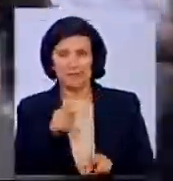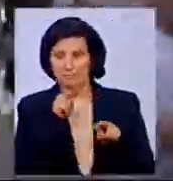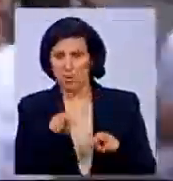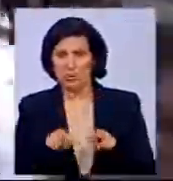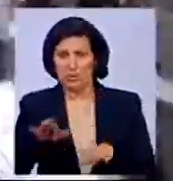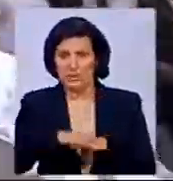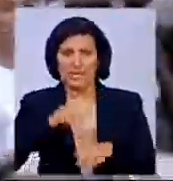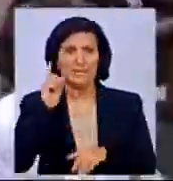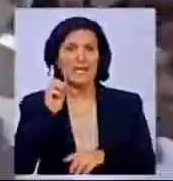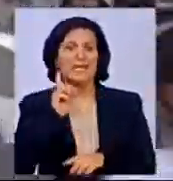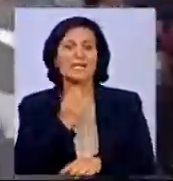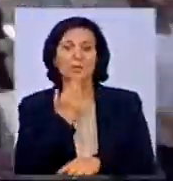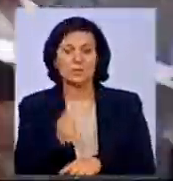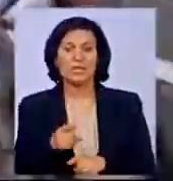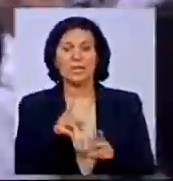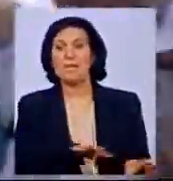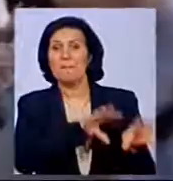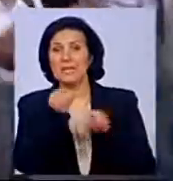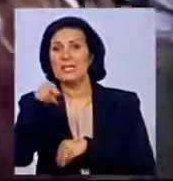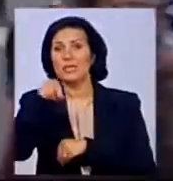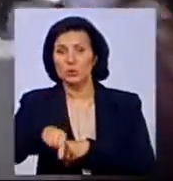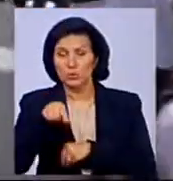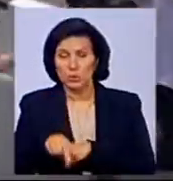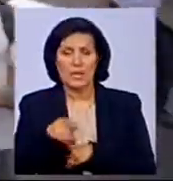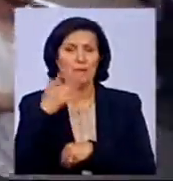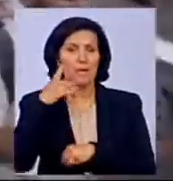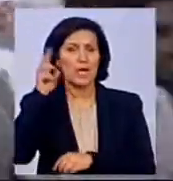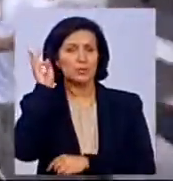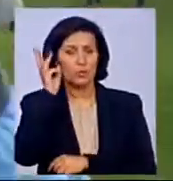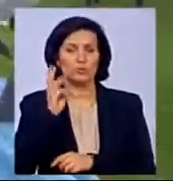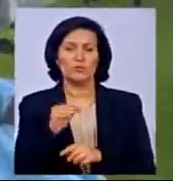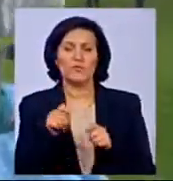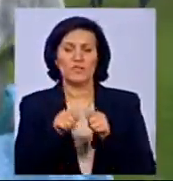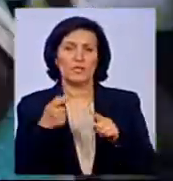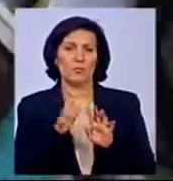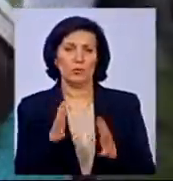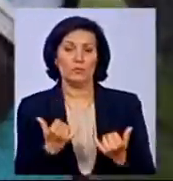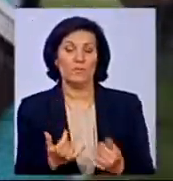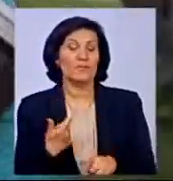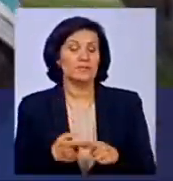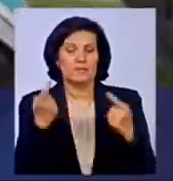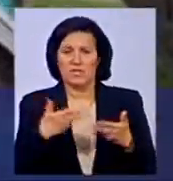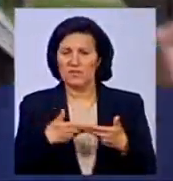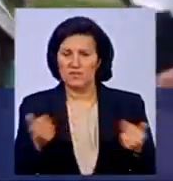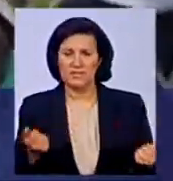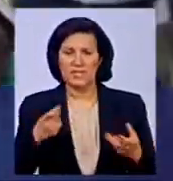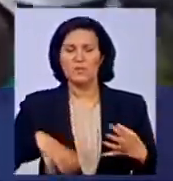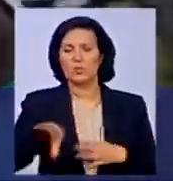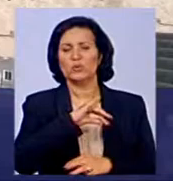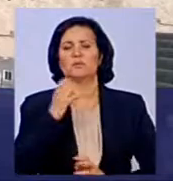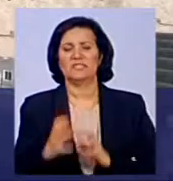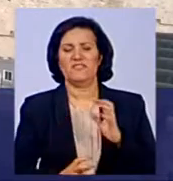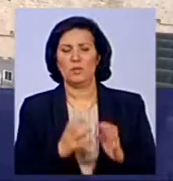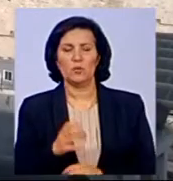Єрусалимом, і перенесення сюди американського посольства, офіційне відкриття якого відбудеться сьогодні. Це велике визнання перед усім